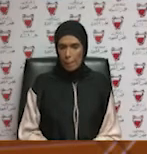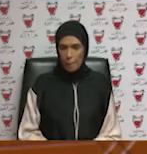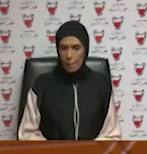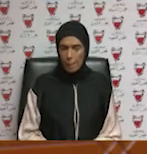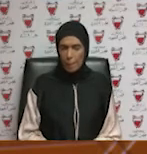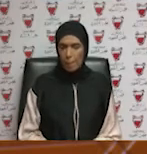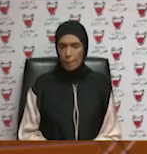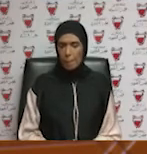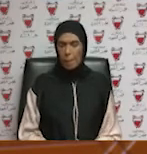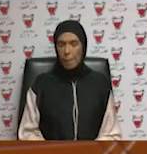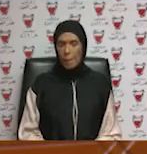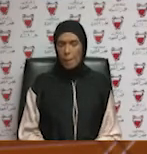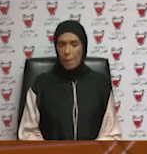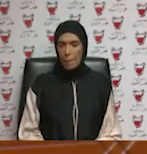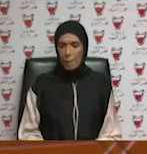الزيادة.